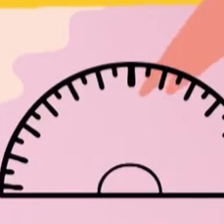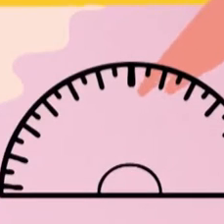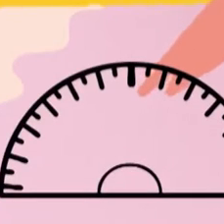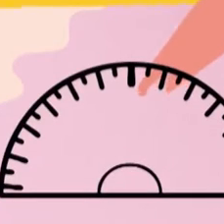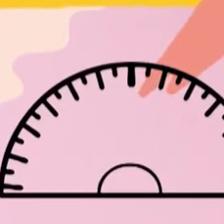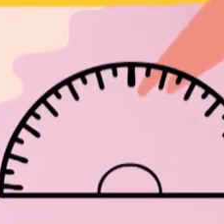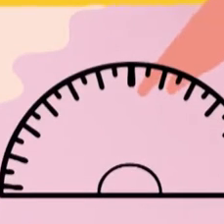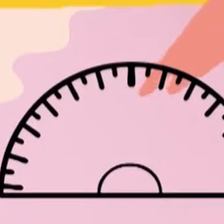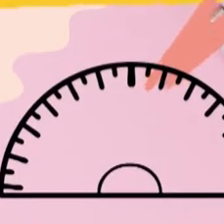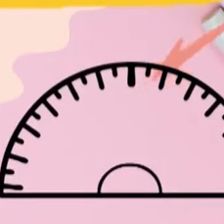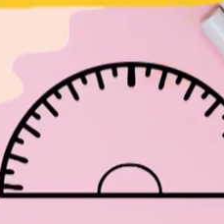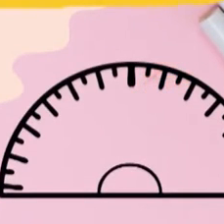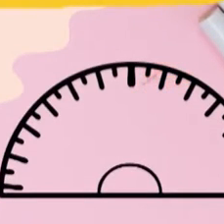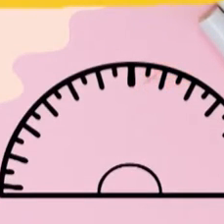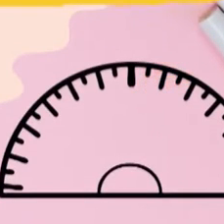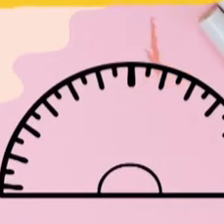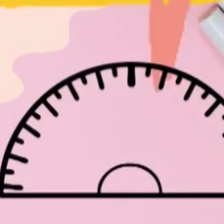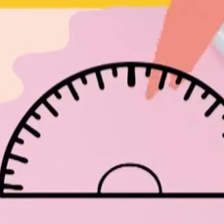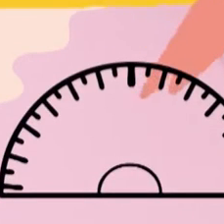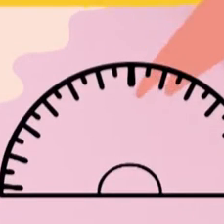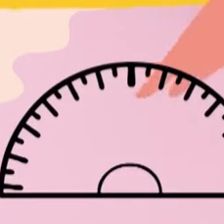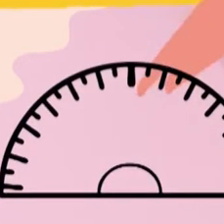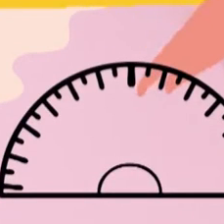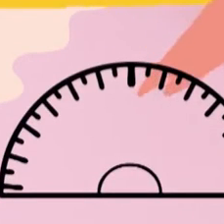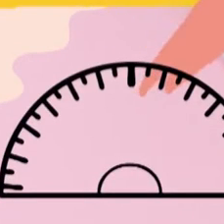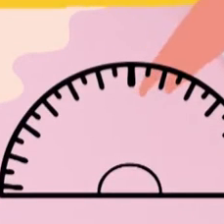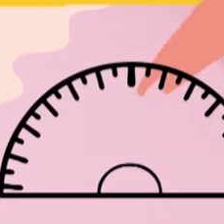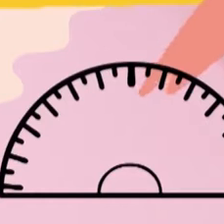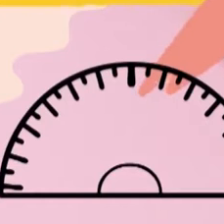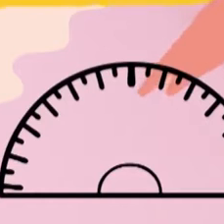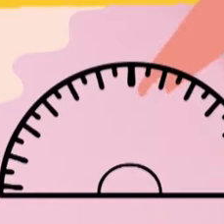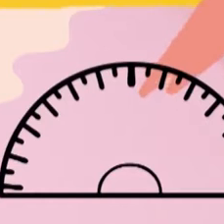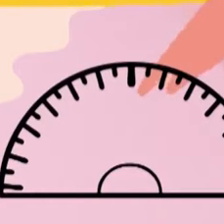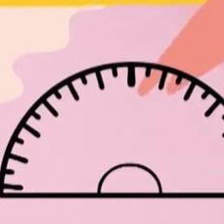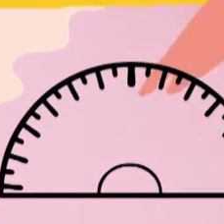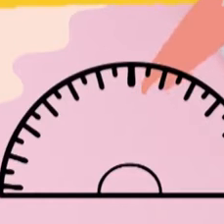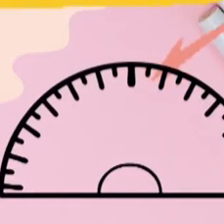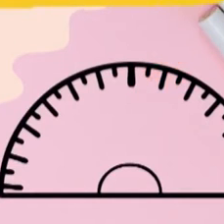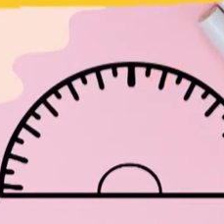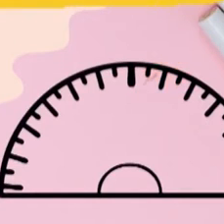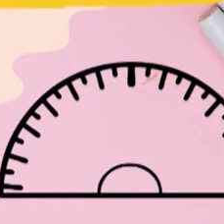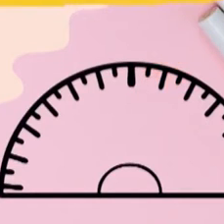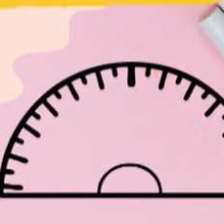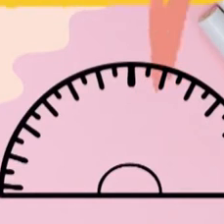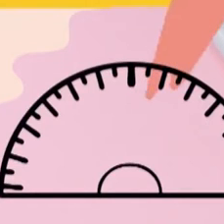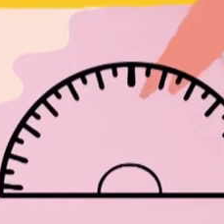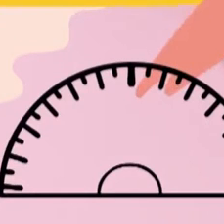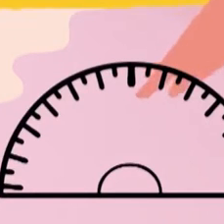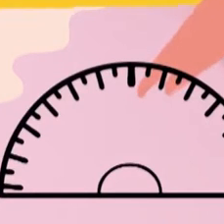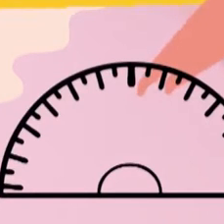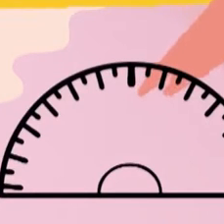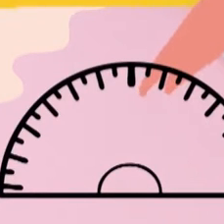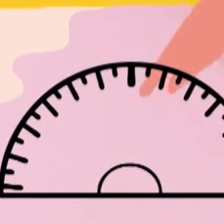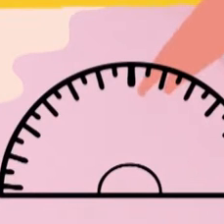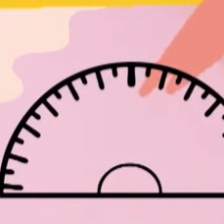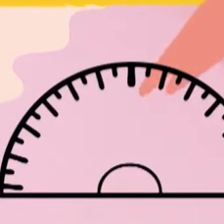Tahukah murid-murid, cara-cara untuk membuat plastisin adalah masukkan semua bahan basah dan kering di dalam satu